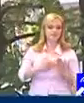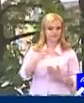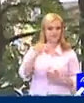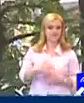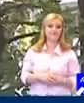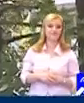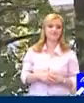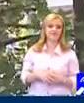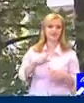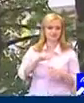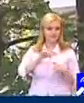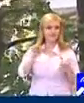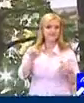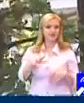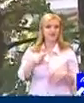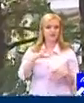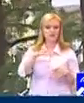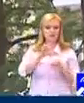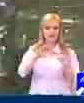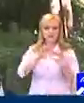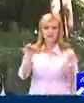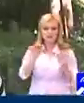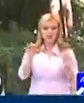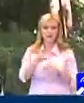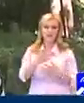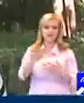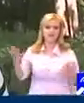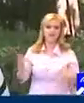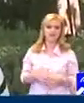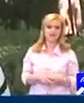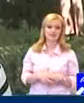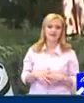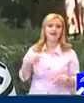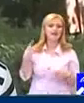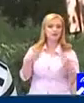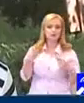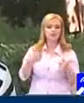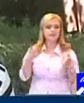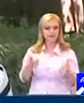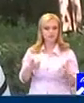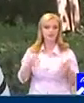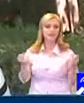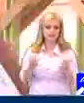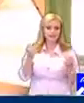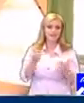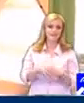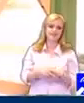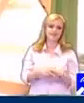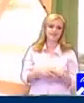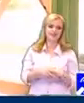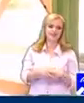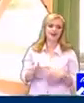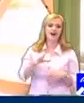pot să promovez istoriile de succes a oamenilor. Atmosfera de la matinalii mereu este una incendiară, mai ales de dimineață.